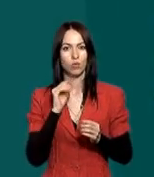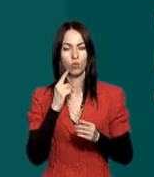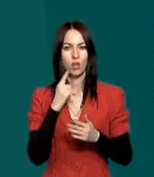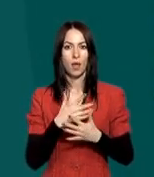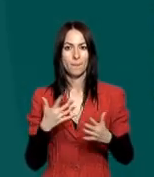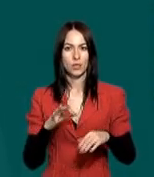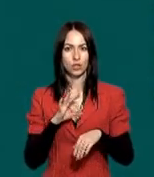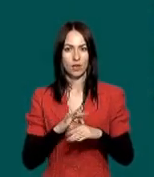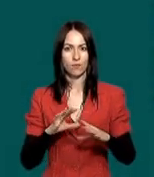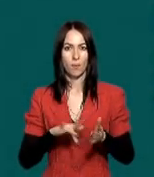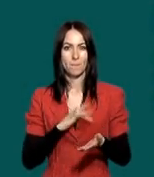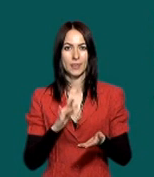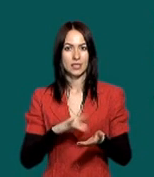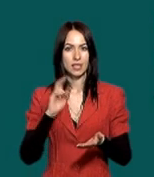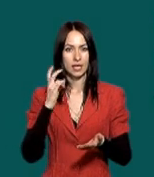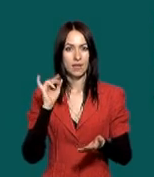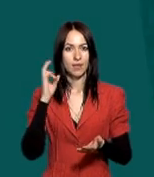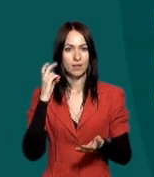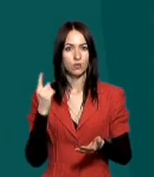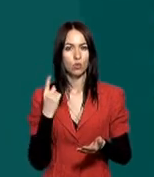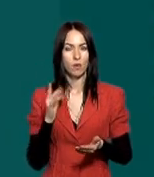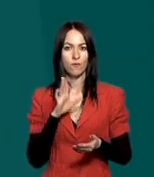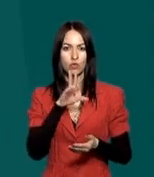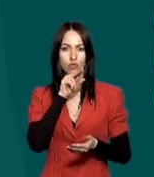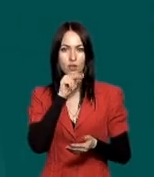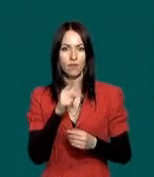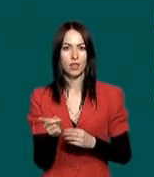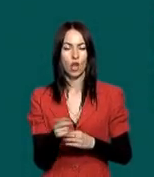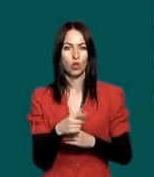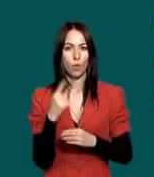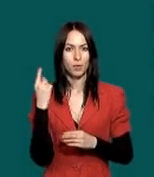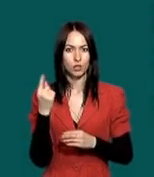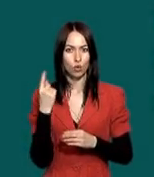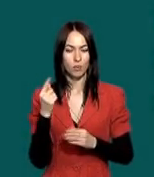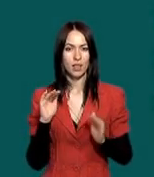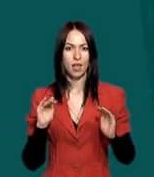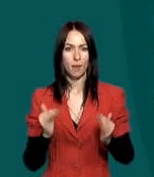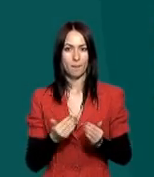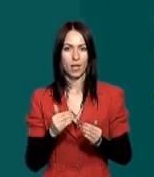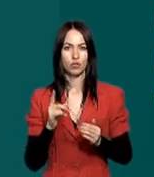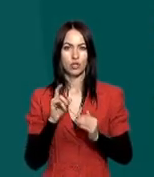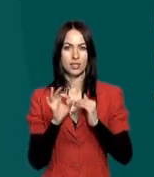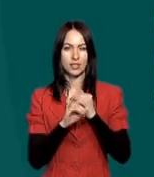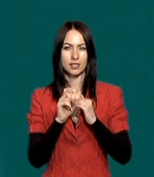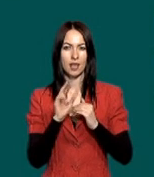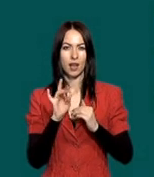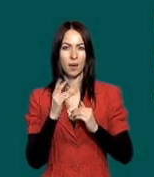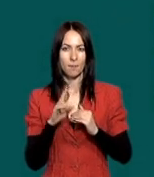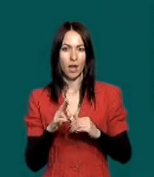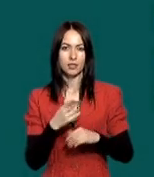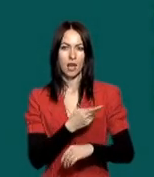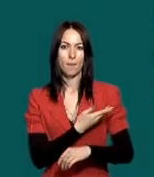Найбільше захворівших у місті Києві та Київській області, у Чернівецькій, Тернопільській областях, найменше – Закарпатська, Полтавська, Харківська